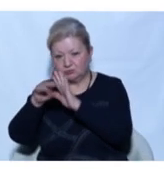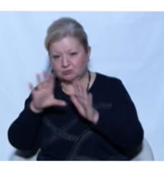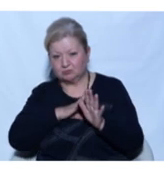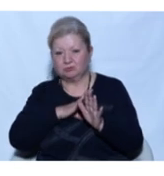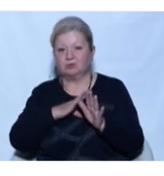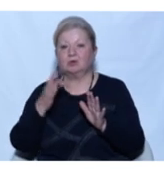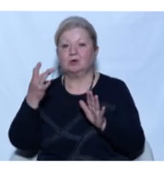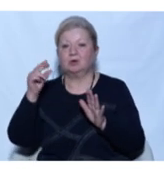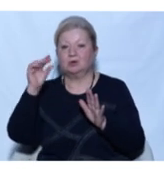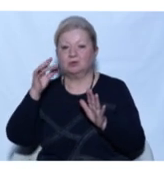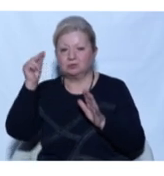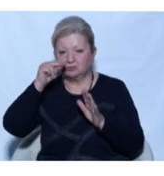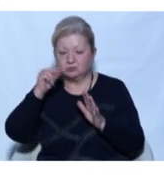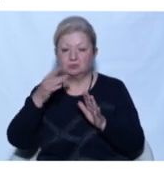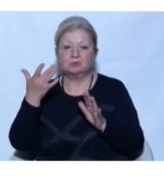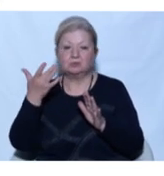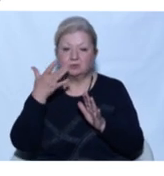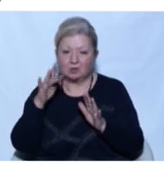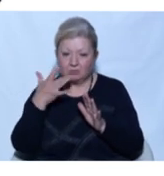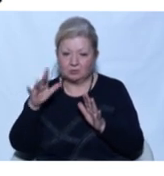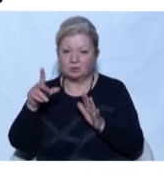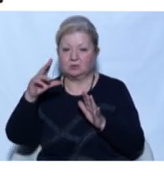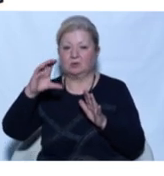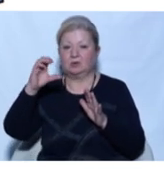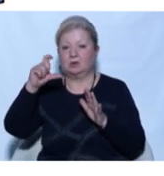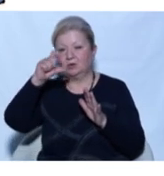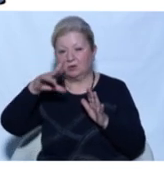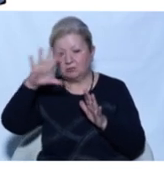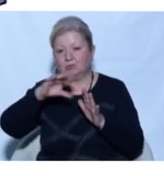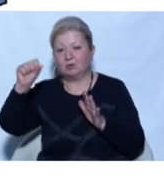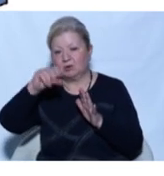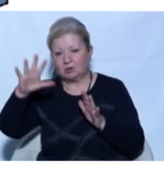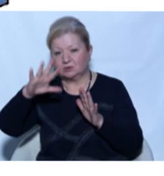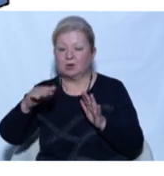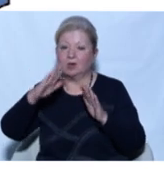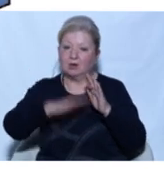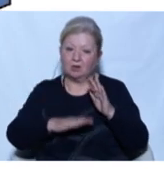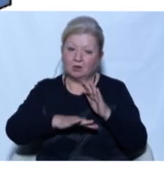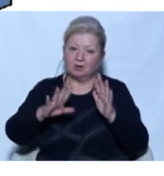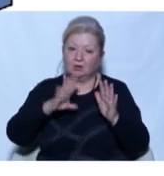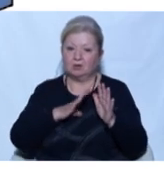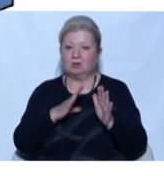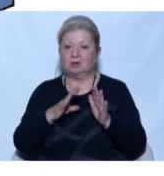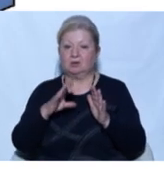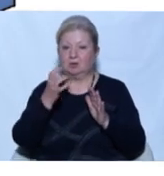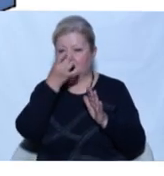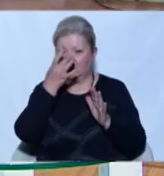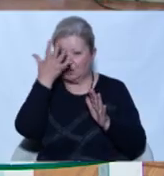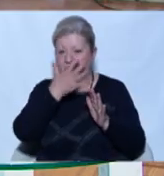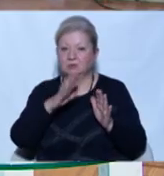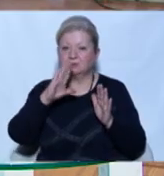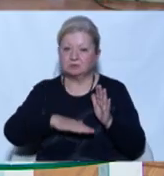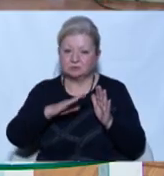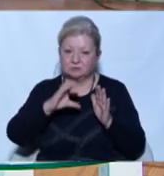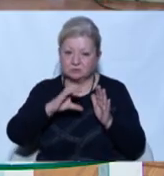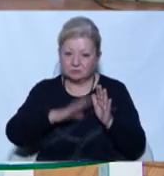ევროპა, აზია, გონდვანას შემადგენლობაში შედიოდა Afrika, სამხრეთი ამერიკა, ანტარქტიდა